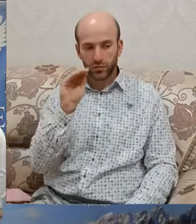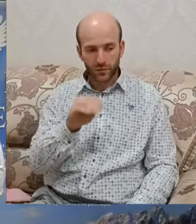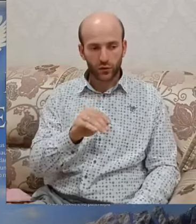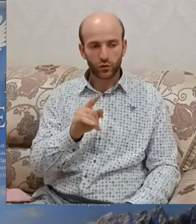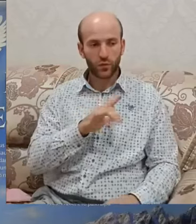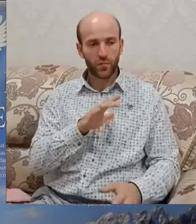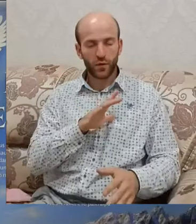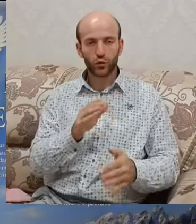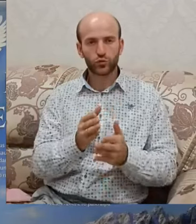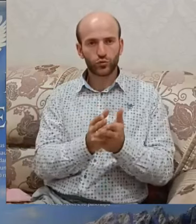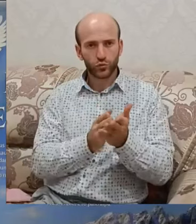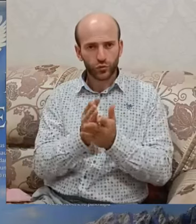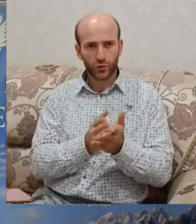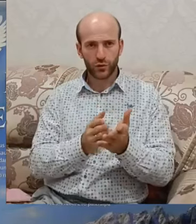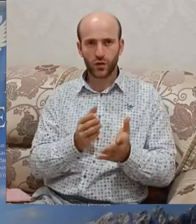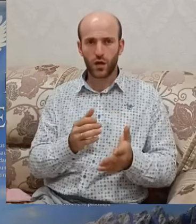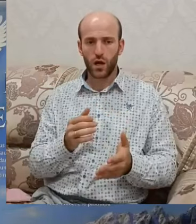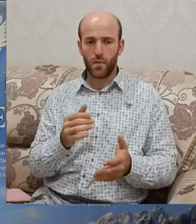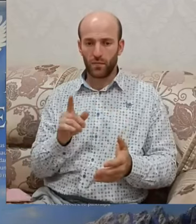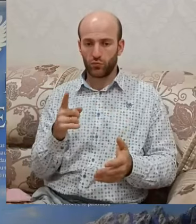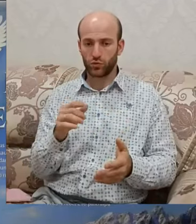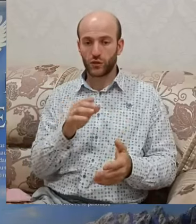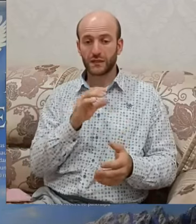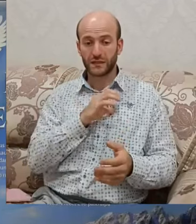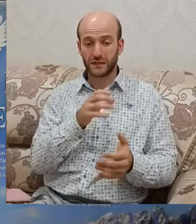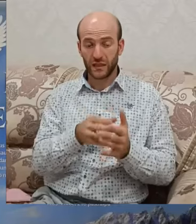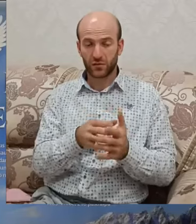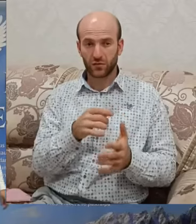klausyti savęs. Что она хочет слушать себя.